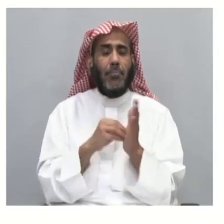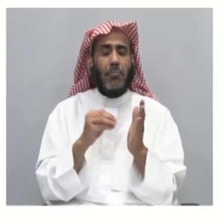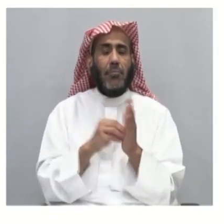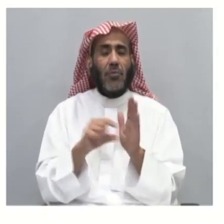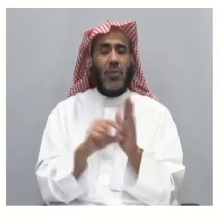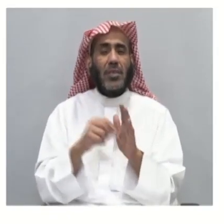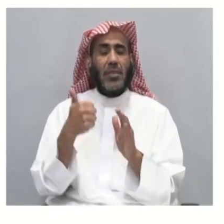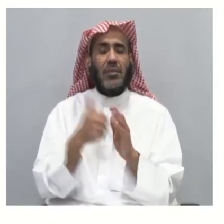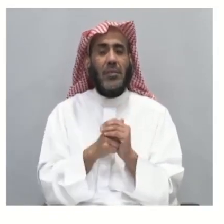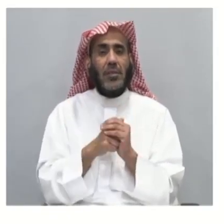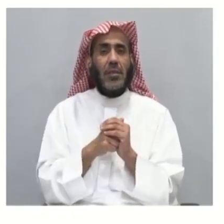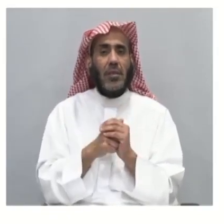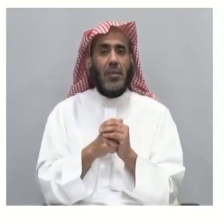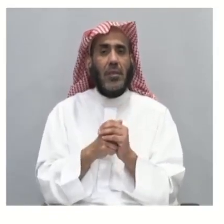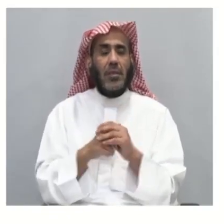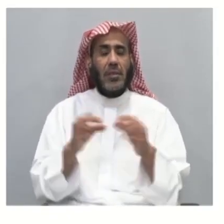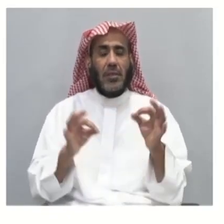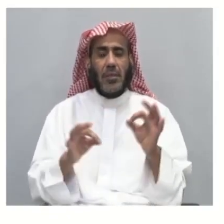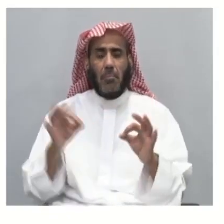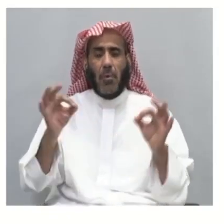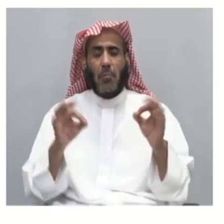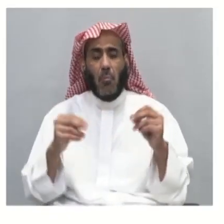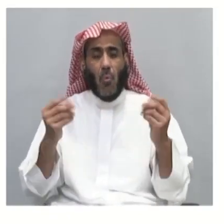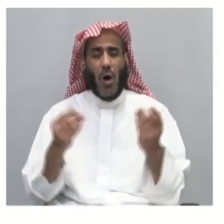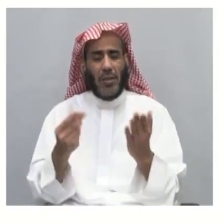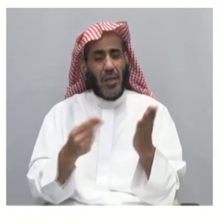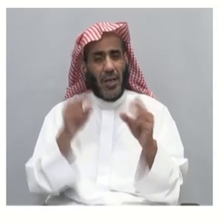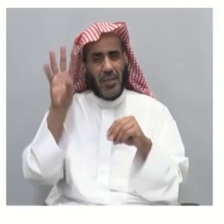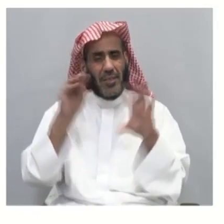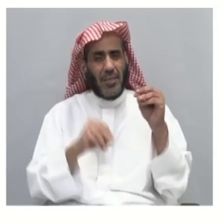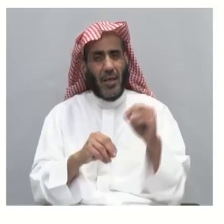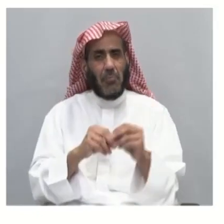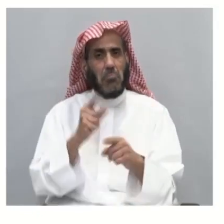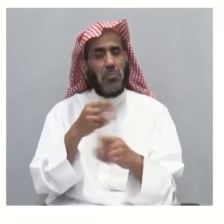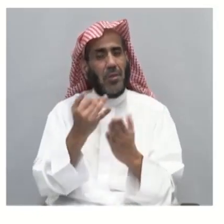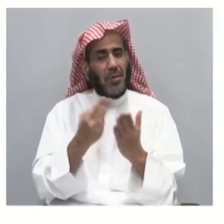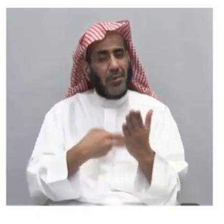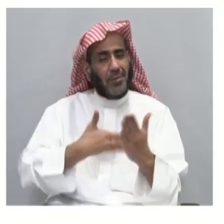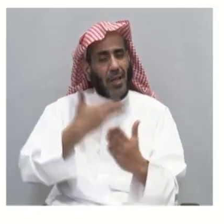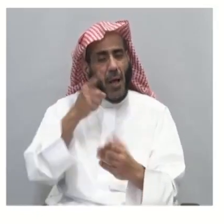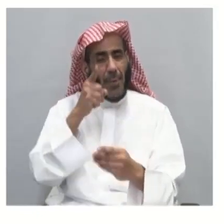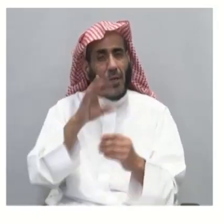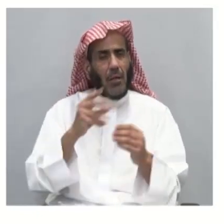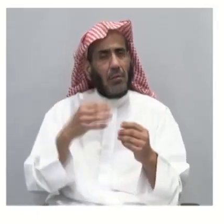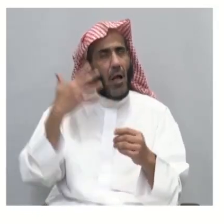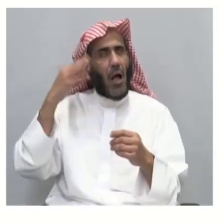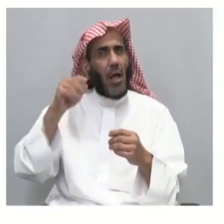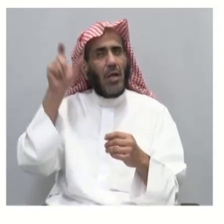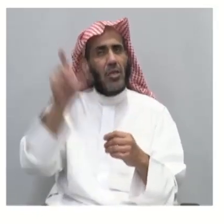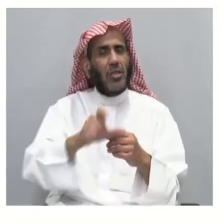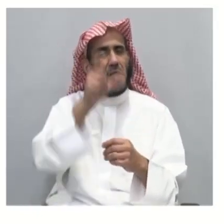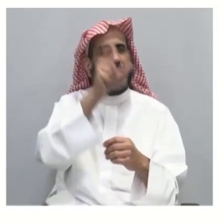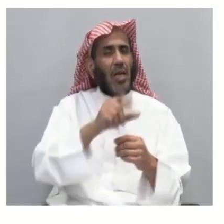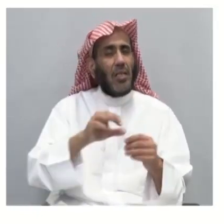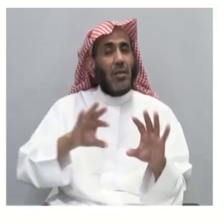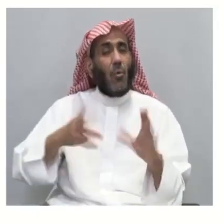الفقره السادسه هنا يقول صمم مخططا لقصه من انشائك تخيل شخصياتها واحداثها